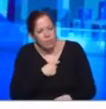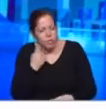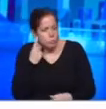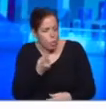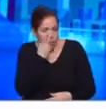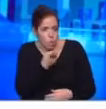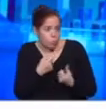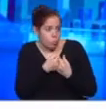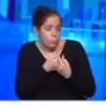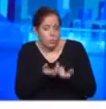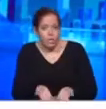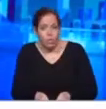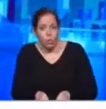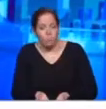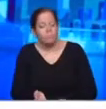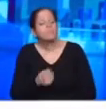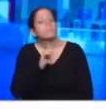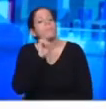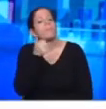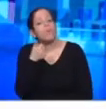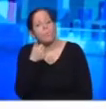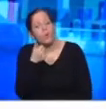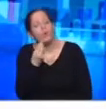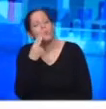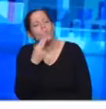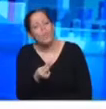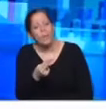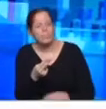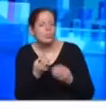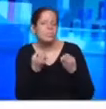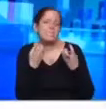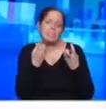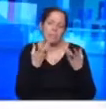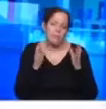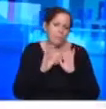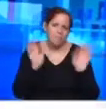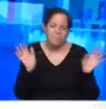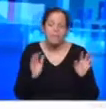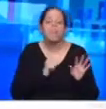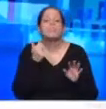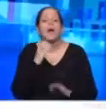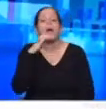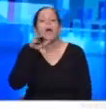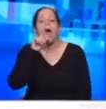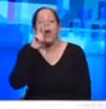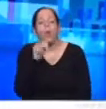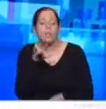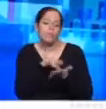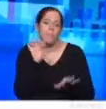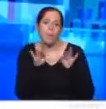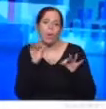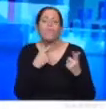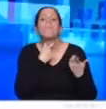שהוא נאלץ להתמודד איתו. קודם כל, התגובה הזאת זאת מריחה אחת גדולה. השר כחלון נמצא בקמפיין בחירות. ומה לעשות